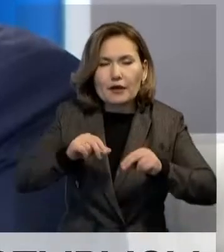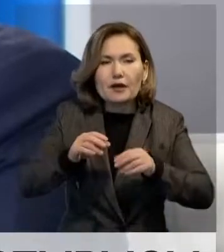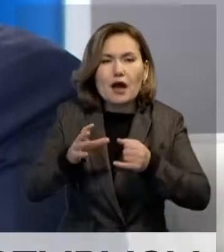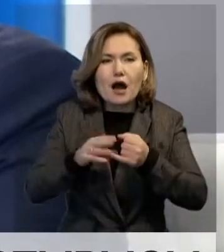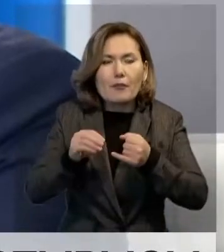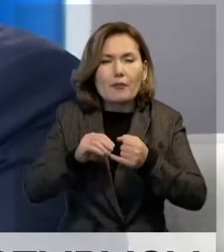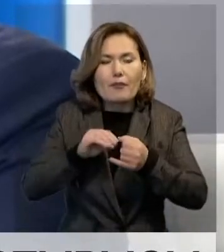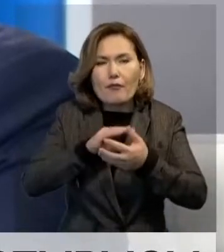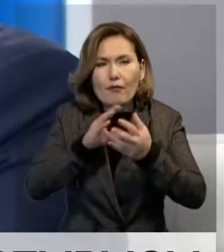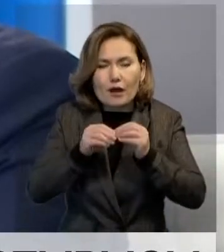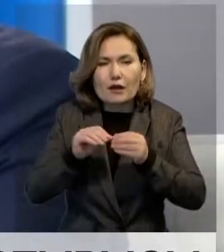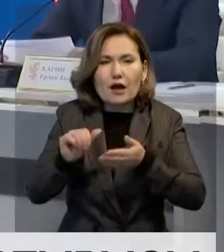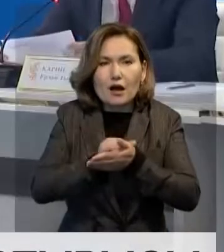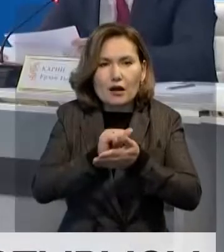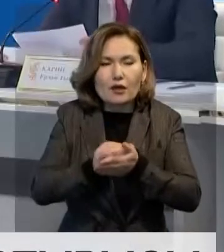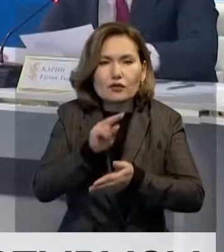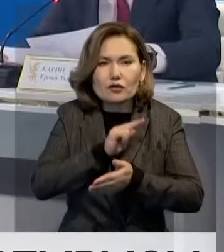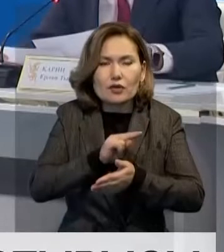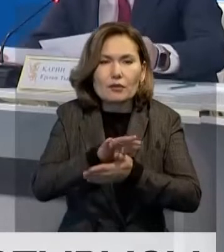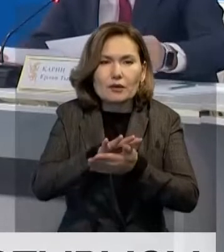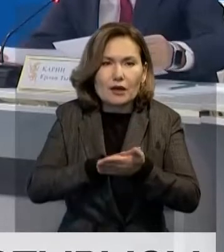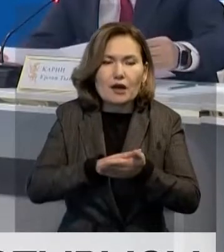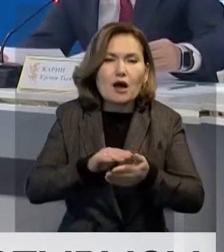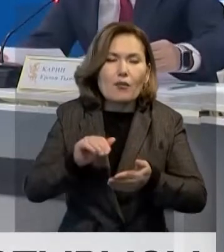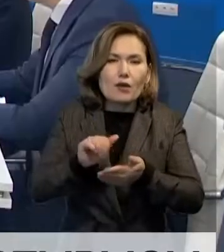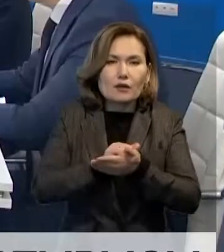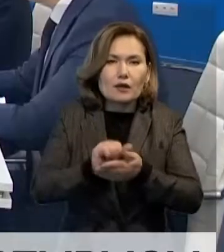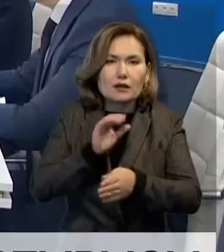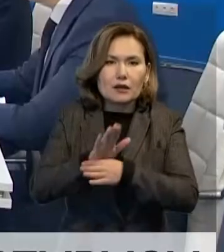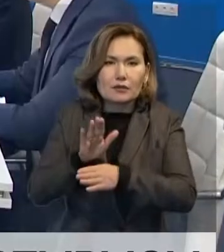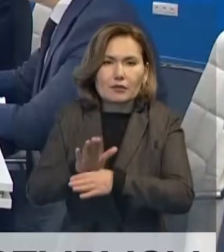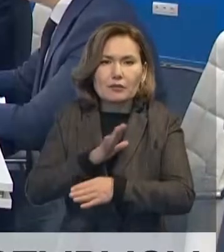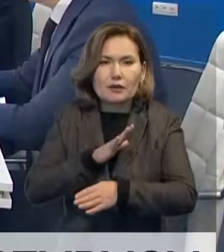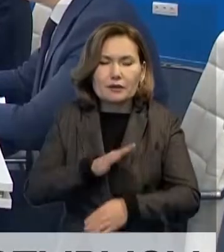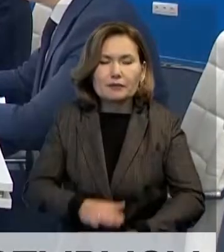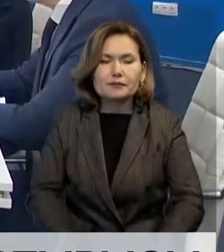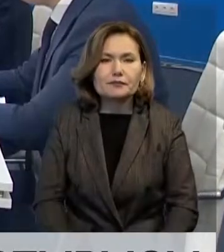архивтік материалдарын жүйелеу жұмыстарын жалғастыруға қатысты бірқатар тапсырмалар берді.